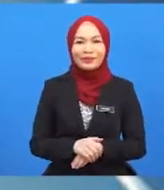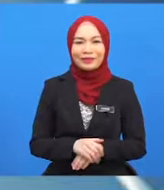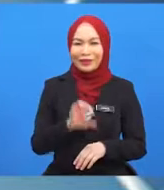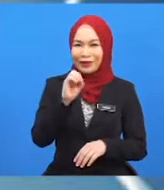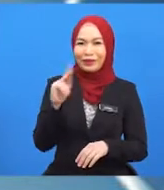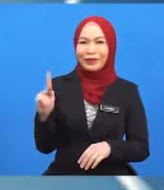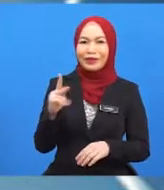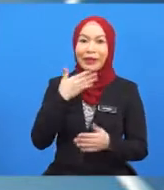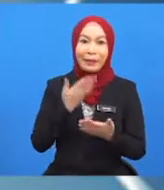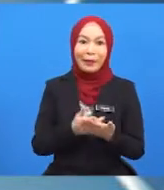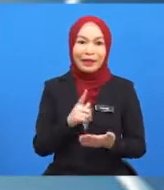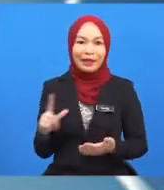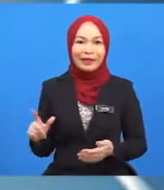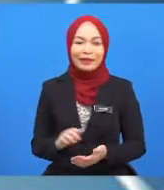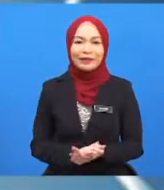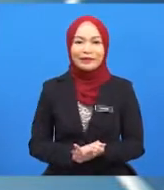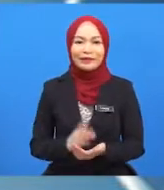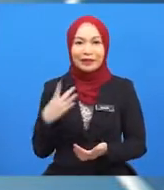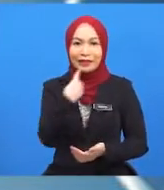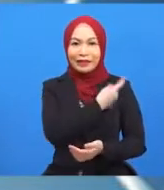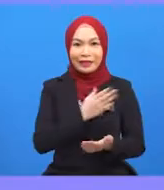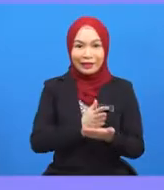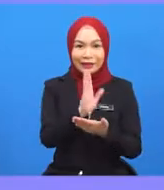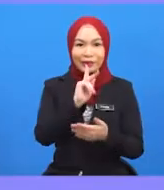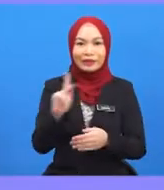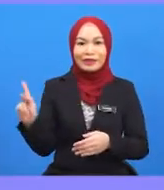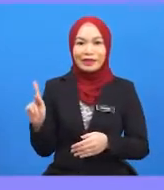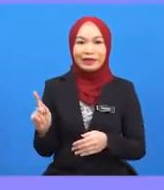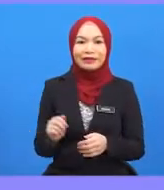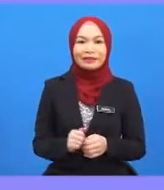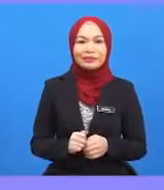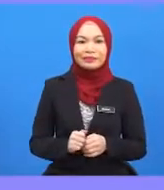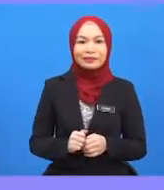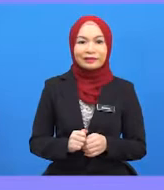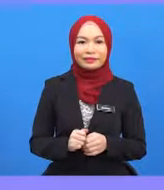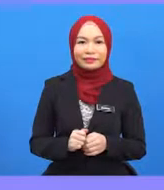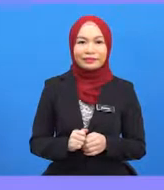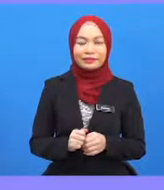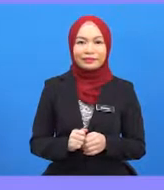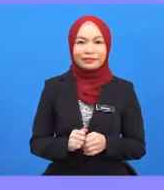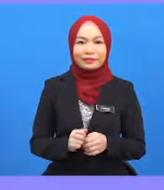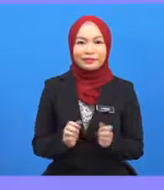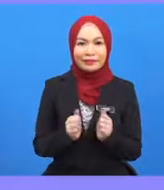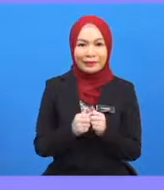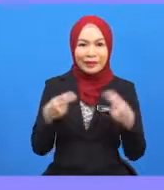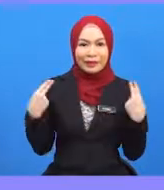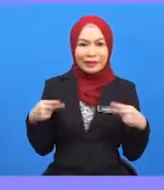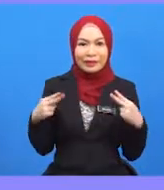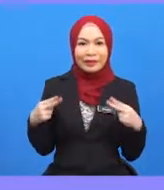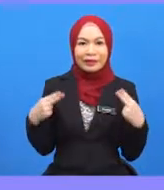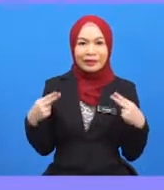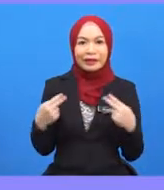Okey, baiklah murid-murid. Kita teruskan pula dengan aplikasi penetralan dalam kehidupan